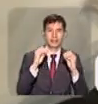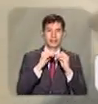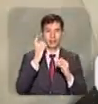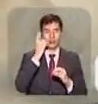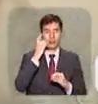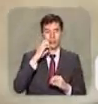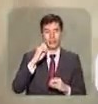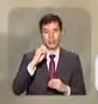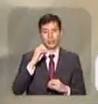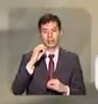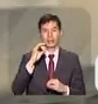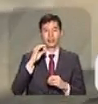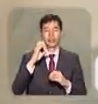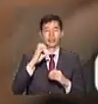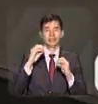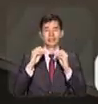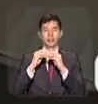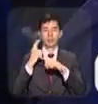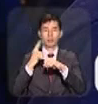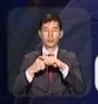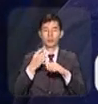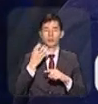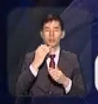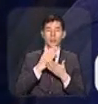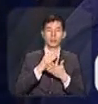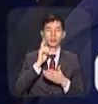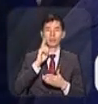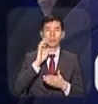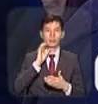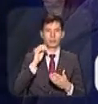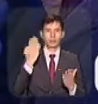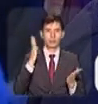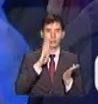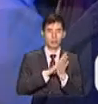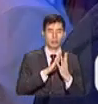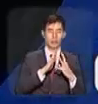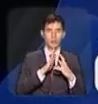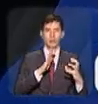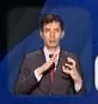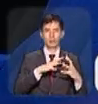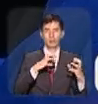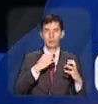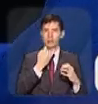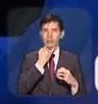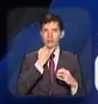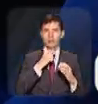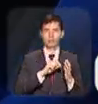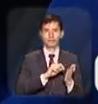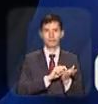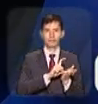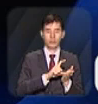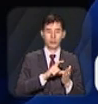S10e, S10 и S10 Plus теперь способны делиться зарядом с другими себе подобными устройствами.